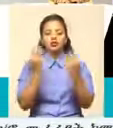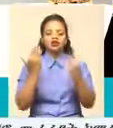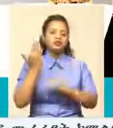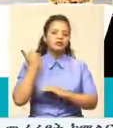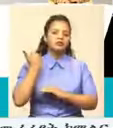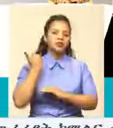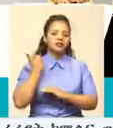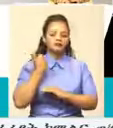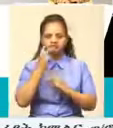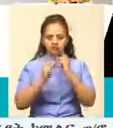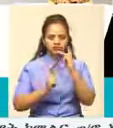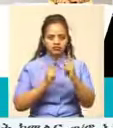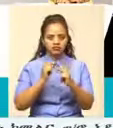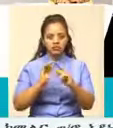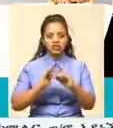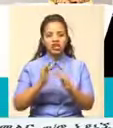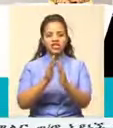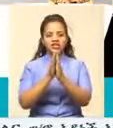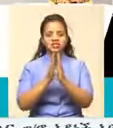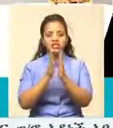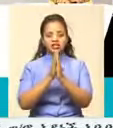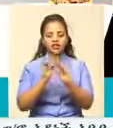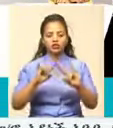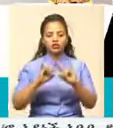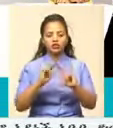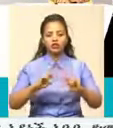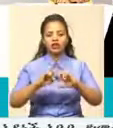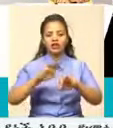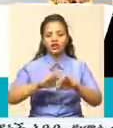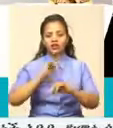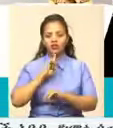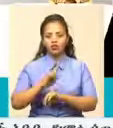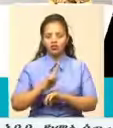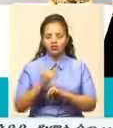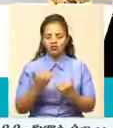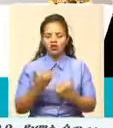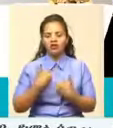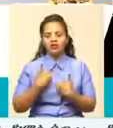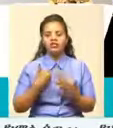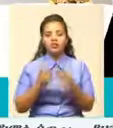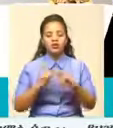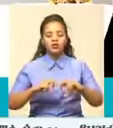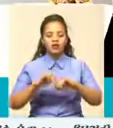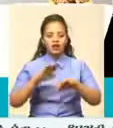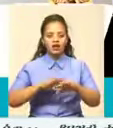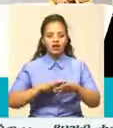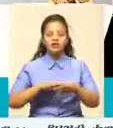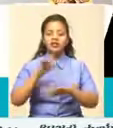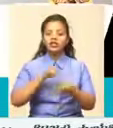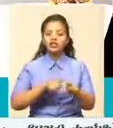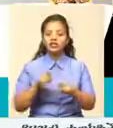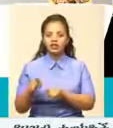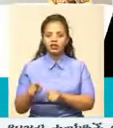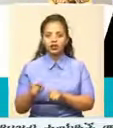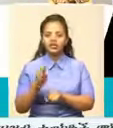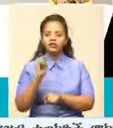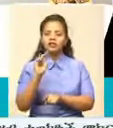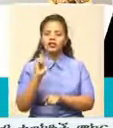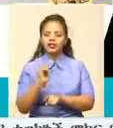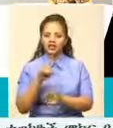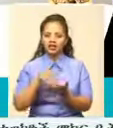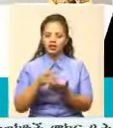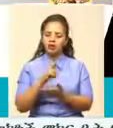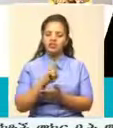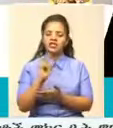በነበረን ቅኝት በተለይ በስልጤ ዞን ስልጢ ወረዳ ላይ ነበር የተከሰተ ነው እዚህ ወረዳ ላይ እንግዲህ በተለይ ደግሞ የቅበት ከተማ